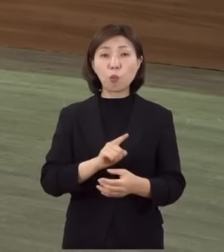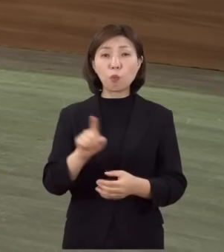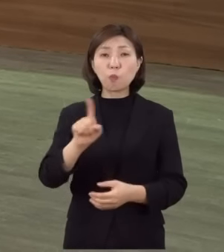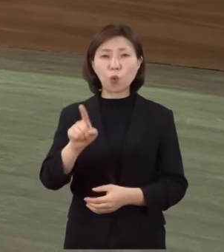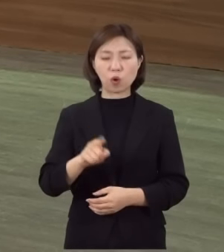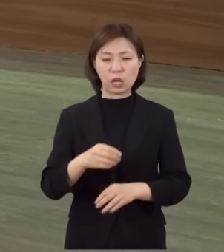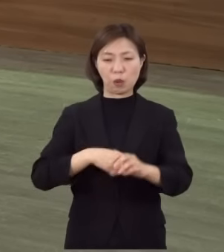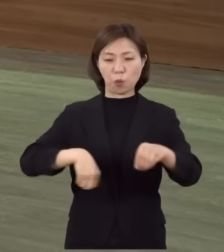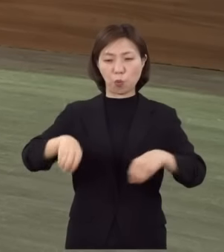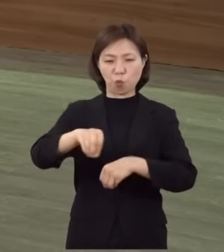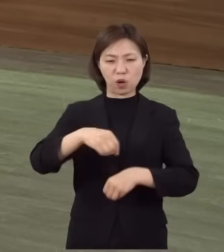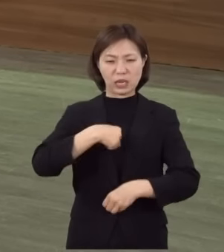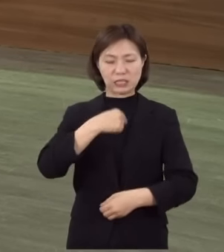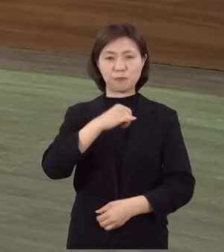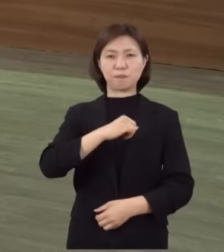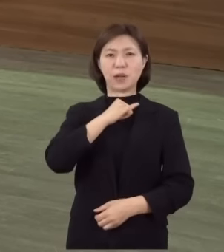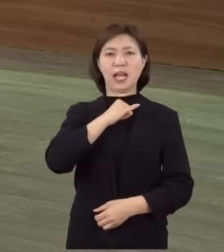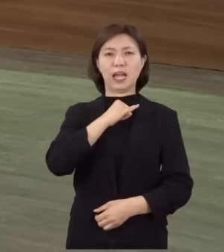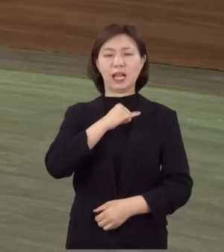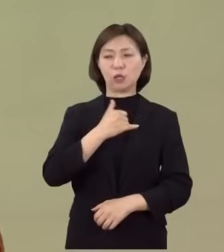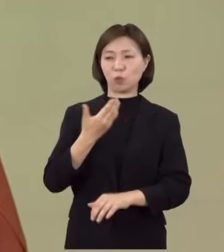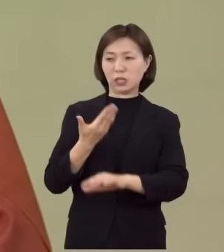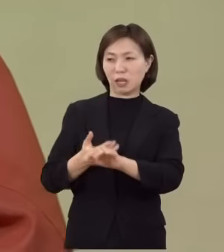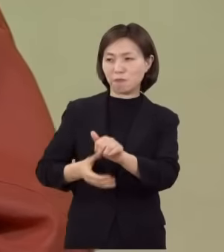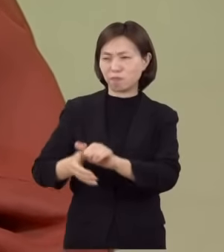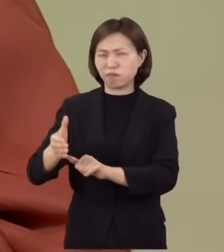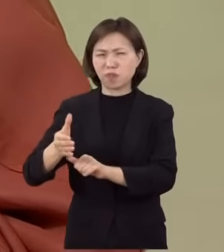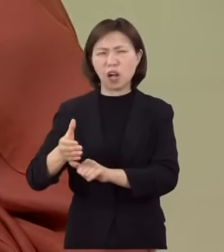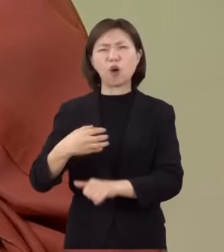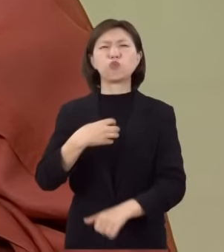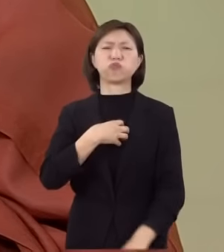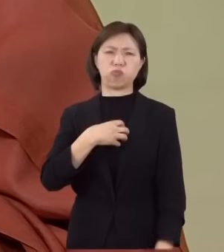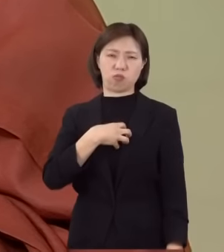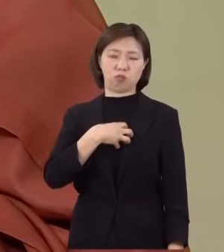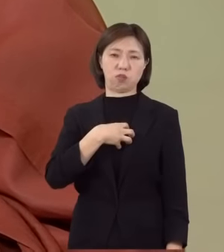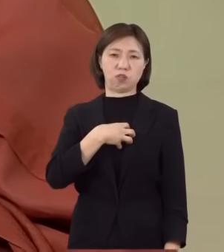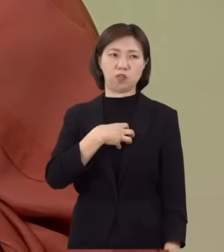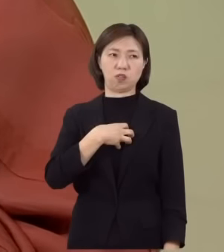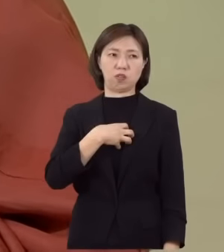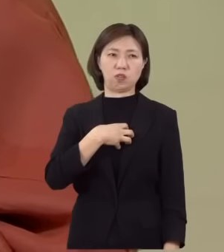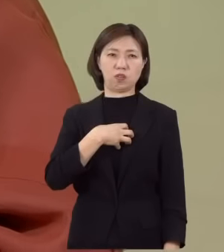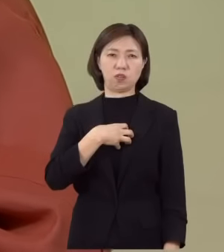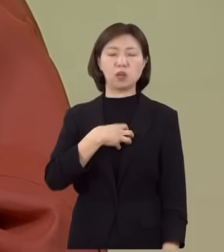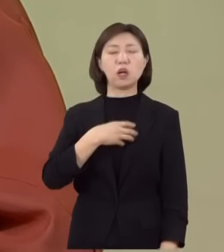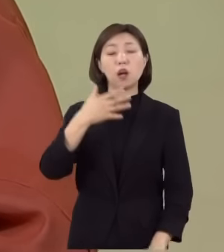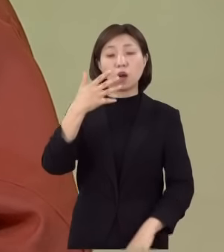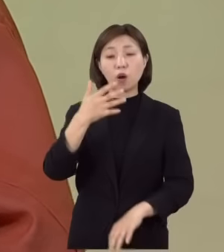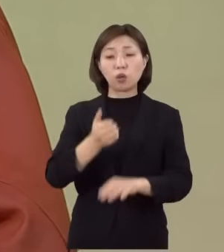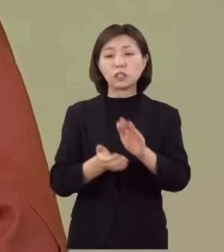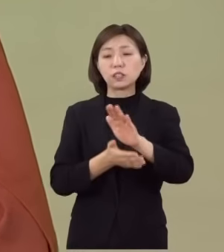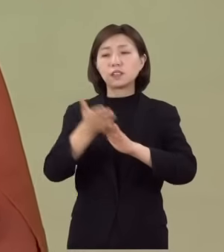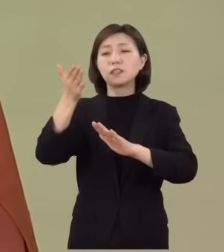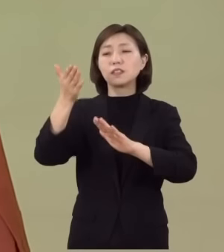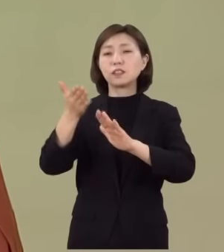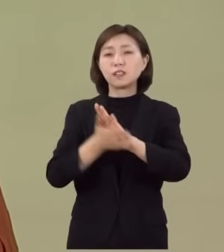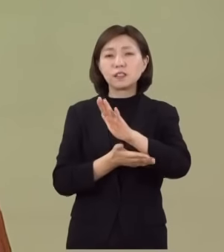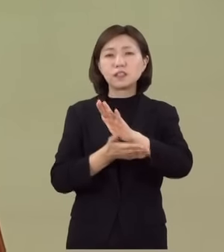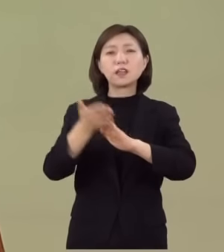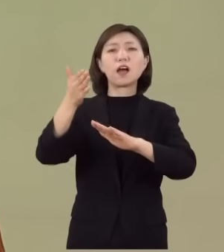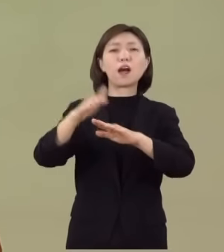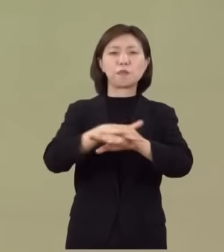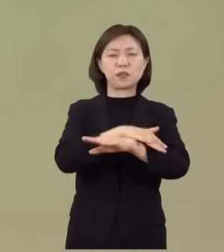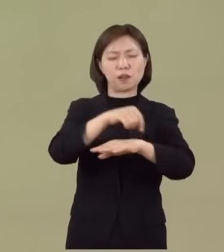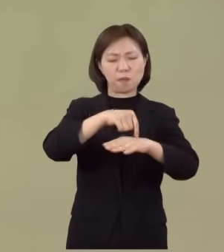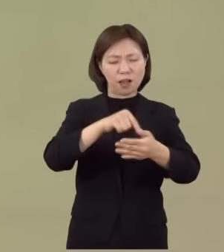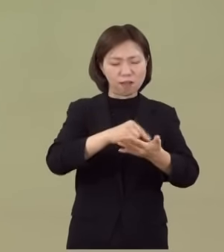해치고도 해치는 일이 될 뿐이다 그러니 을가지고 지혜롭게 자기도